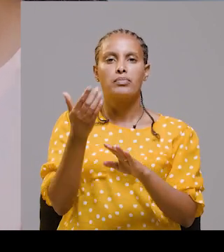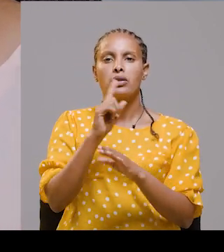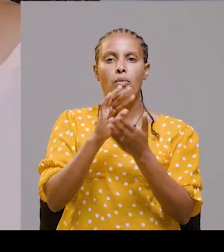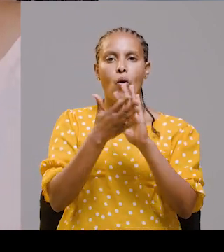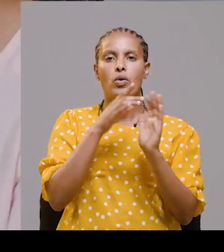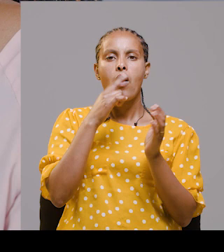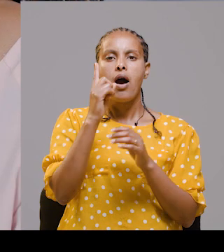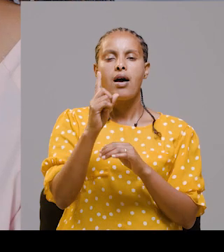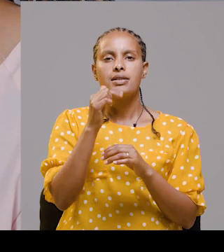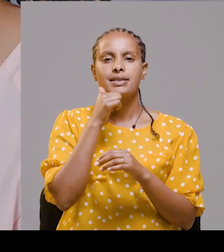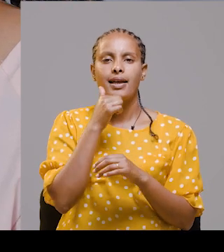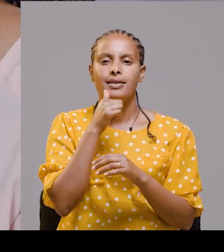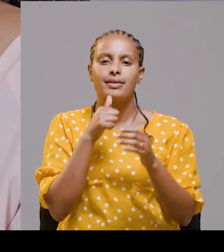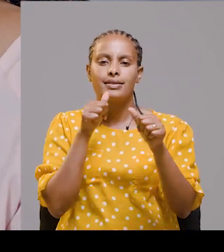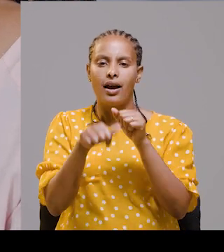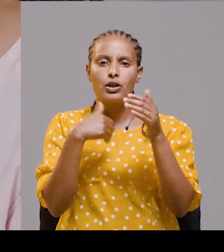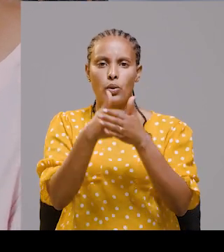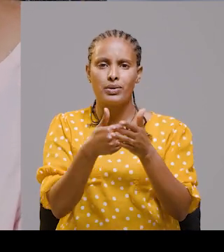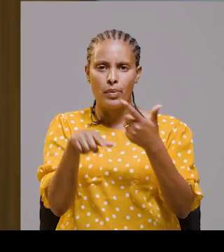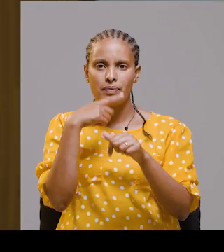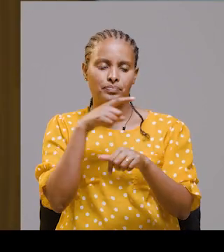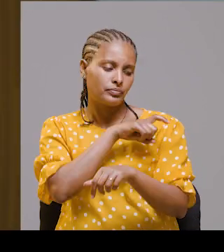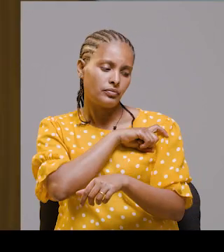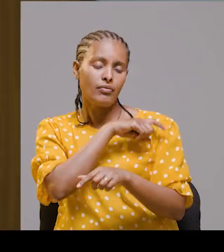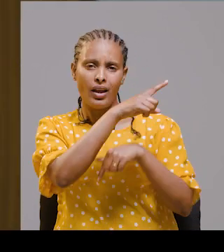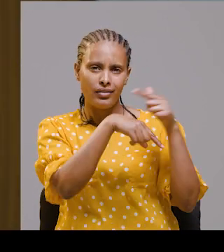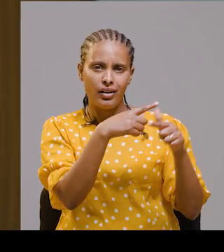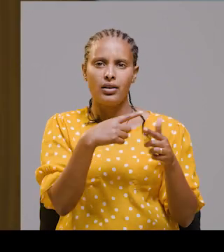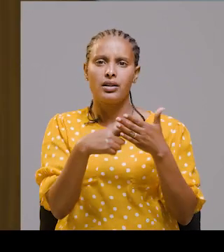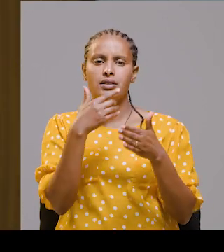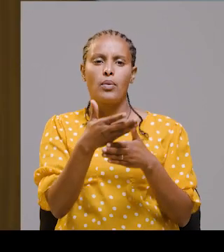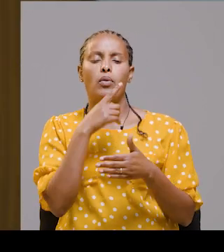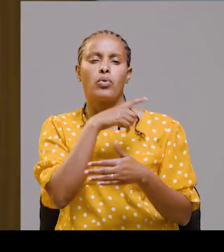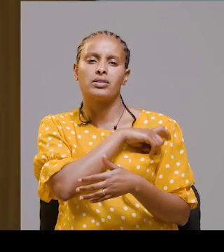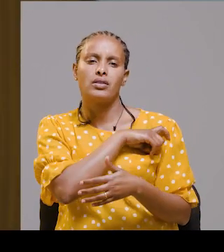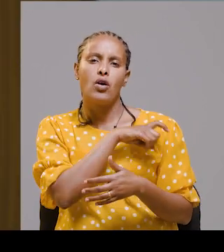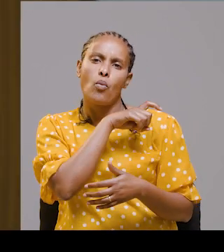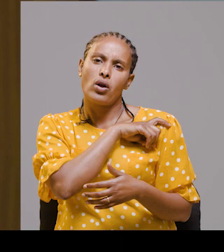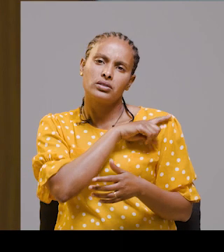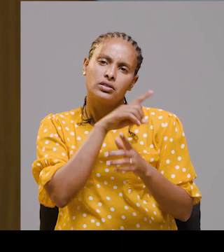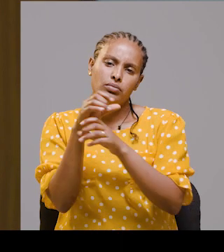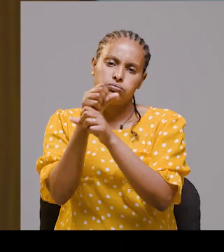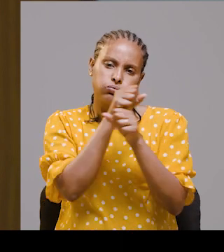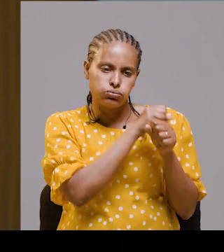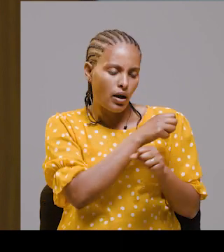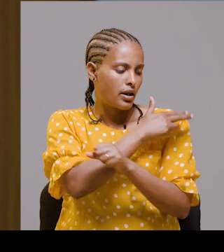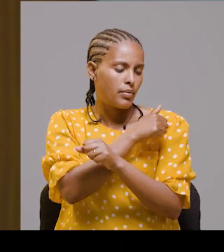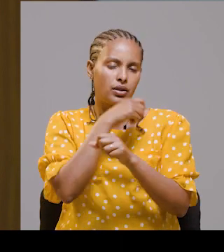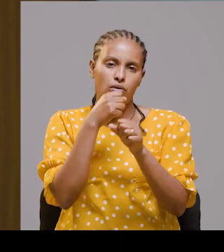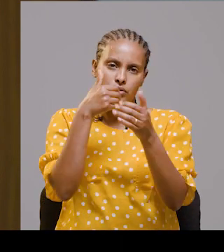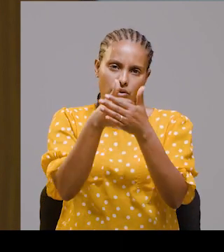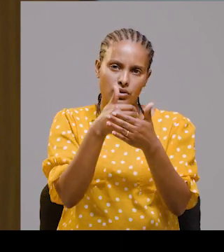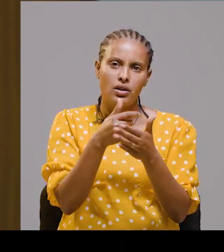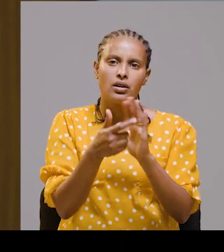የሚሆነው አንድ ሴት ቀደርሶባት ስትመጣ ፖሊስ ጣቢያ ትሄዳለች ከዛ በኋላ ድጋሚ ፖሊስ ጣቢያ ፖሊሱ ደግሞ ይዟት ህክምና ቦታ ያደርሳታል